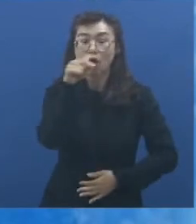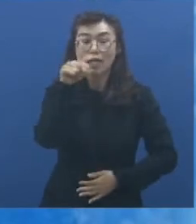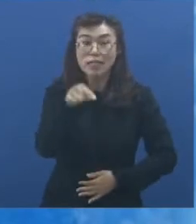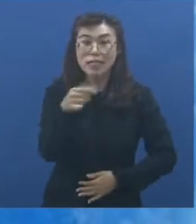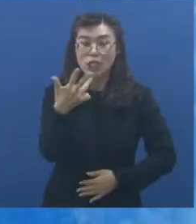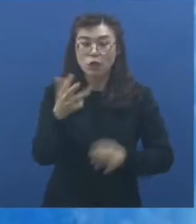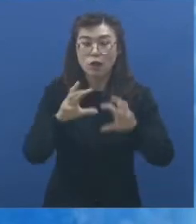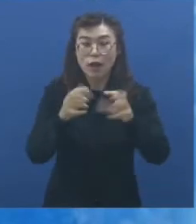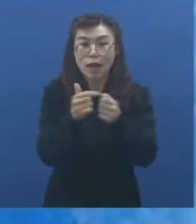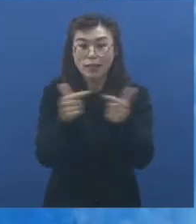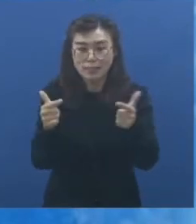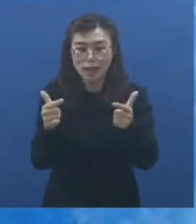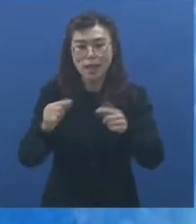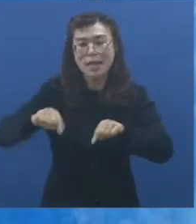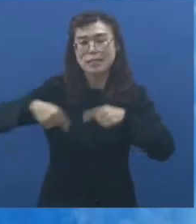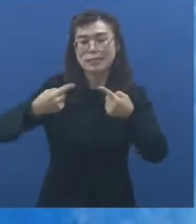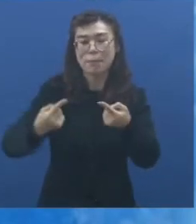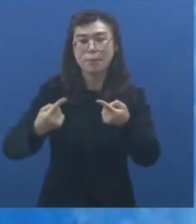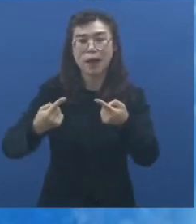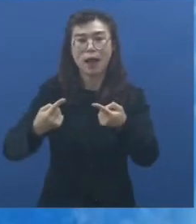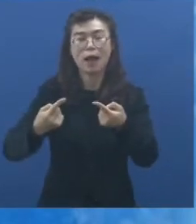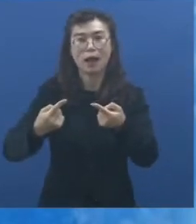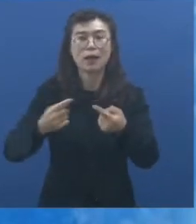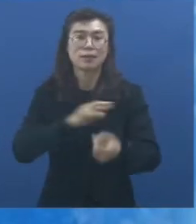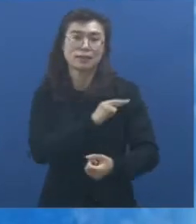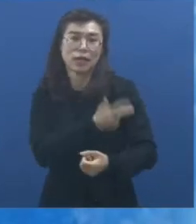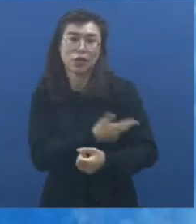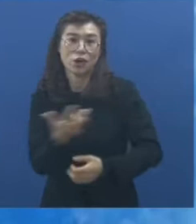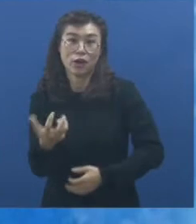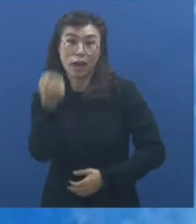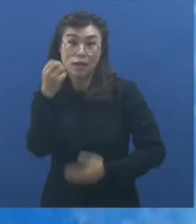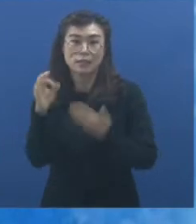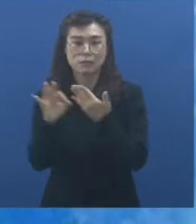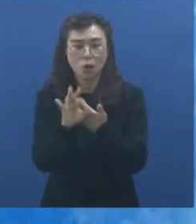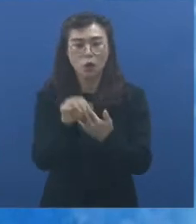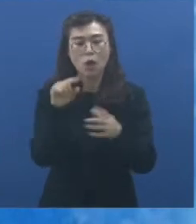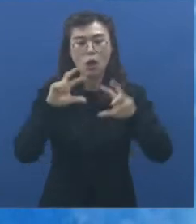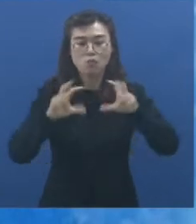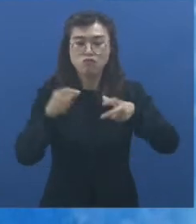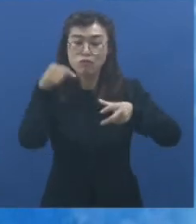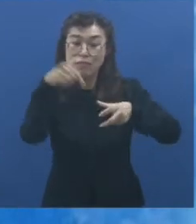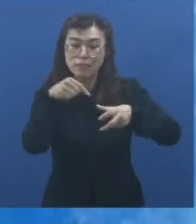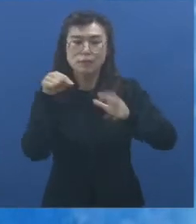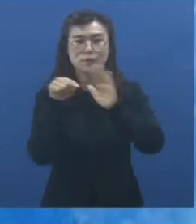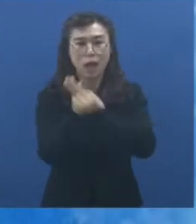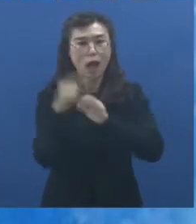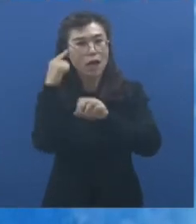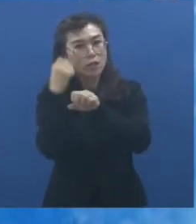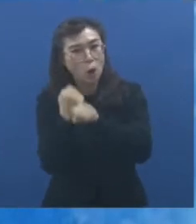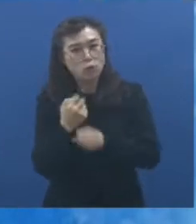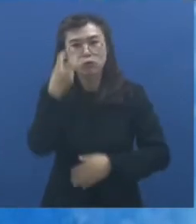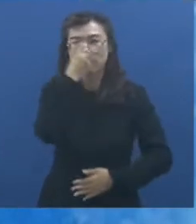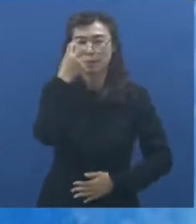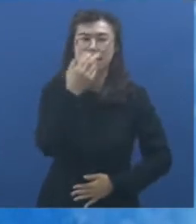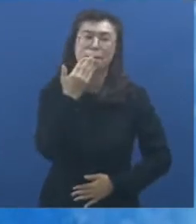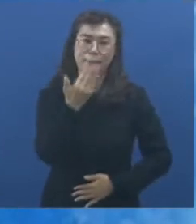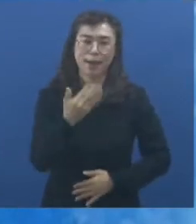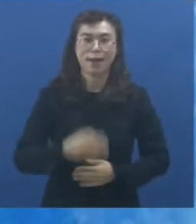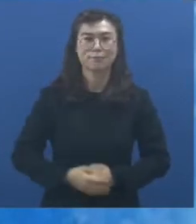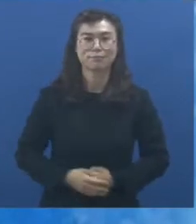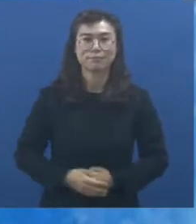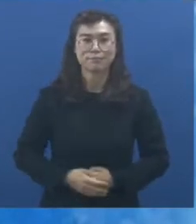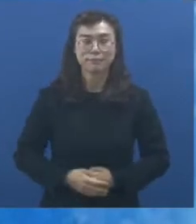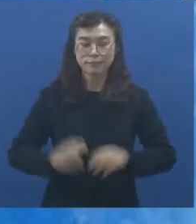있는데 그게 업적은 사격이 되면 복구 게 가서 연구도 할 수 있고 탐사 다 할 수 있어요 자 그러면